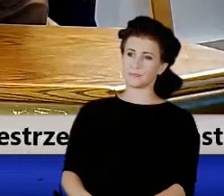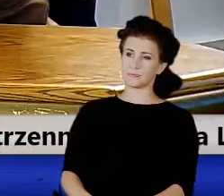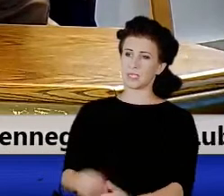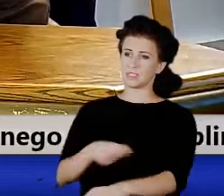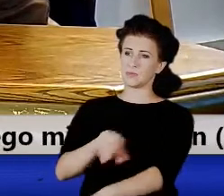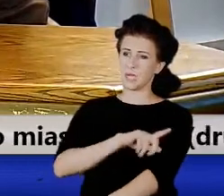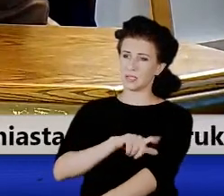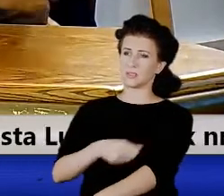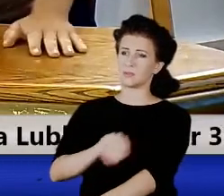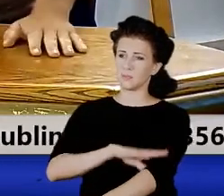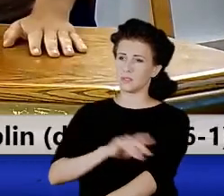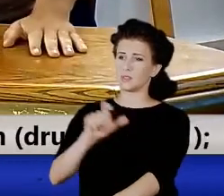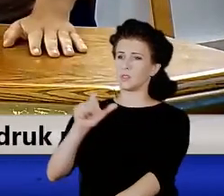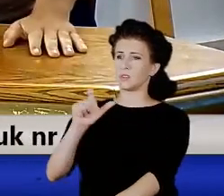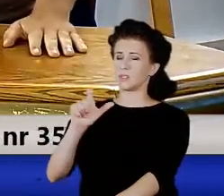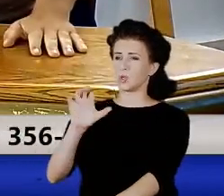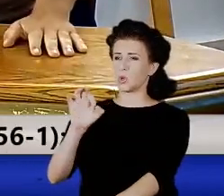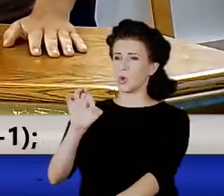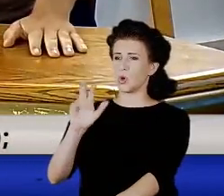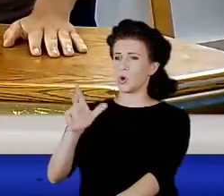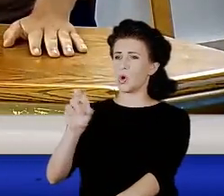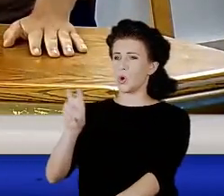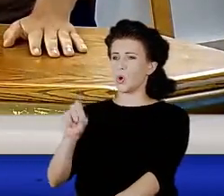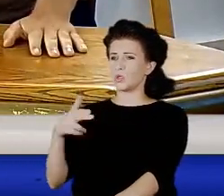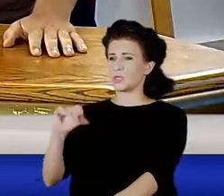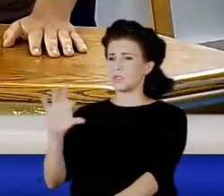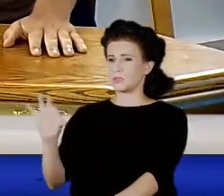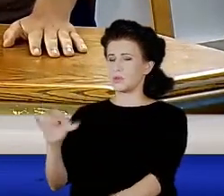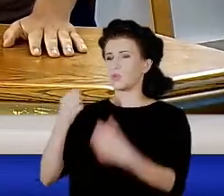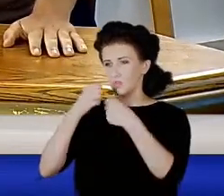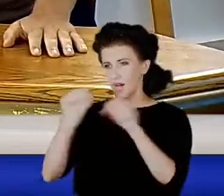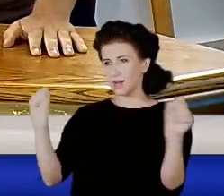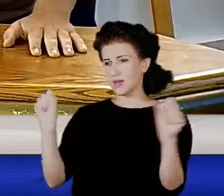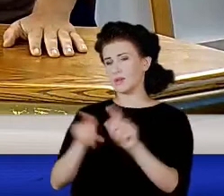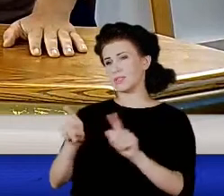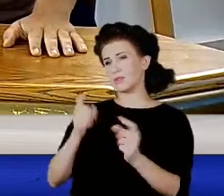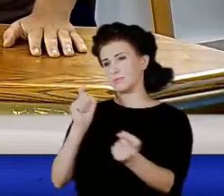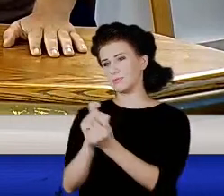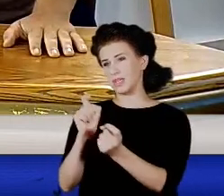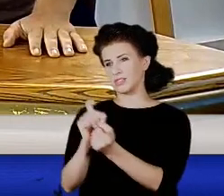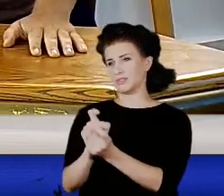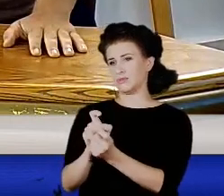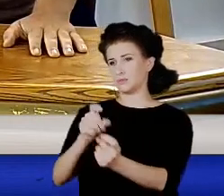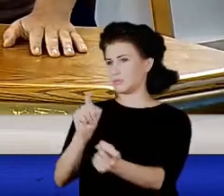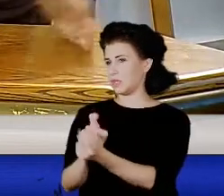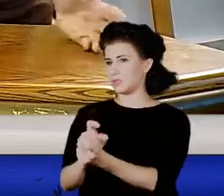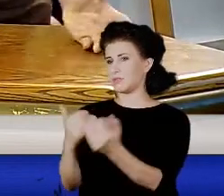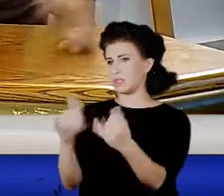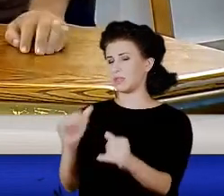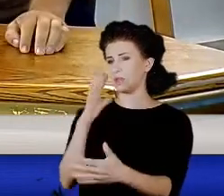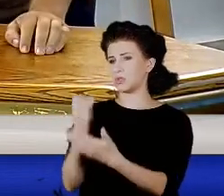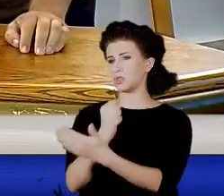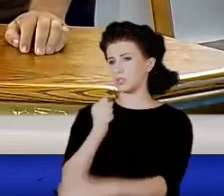mówią cojones. To po prostu wymaga odwagi i czasami przeciwstawienia się